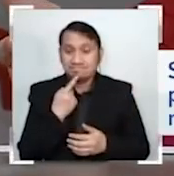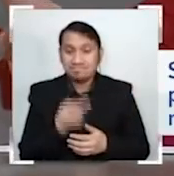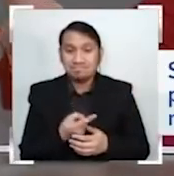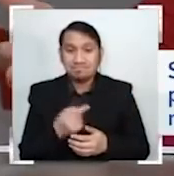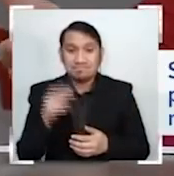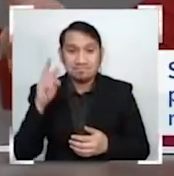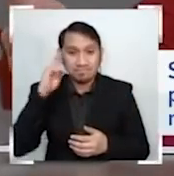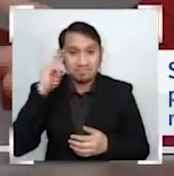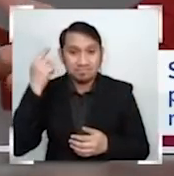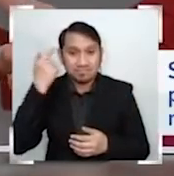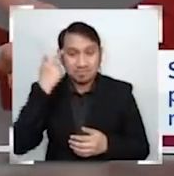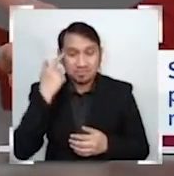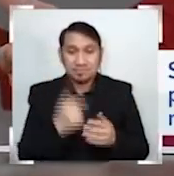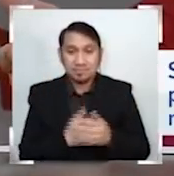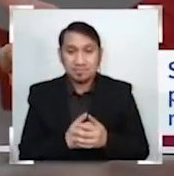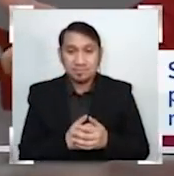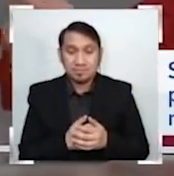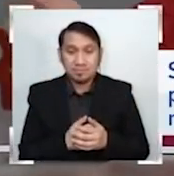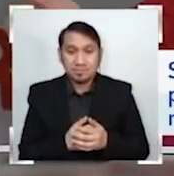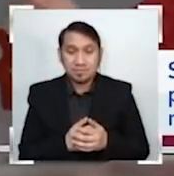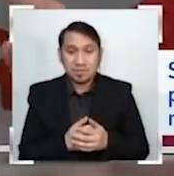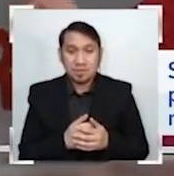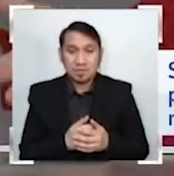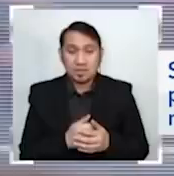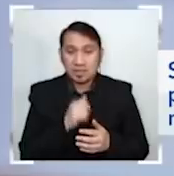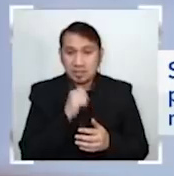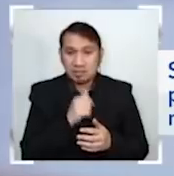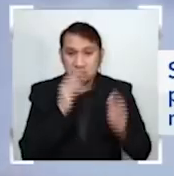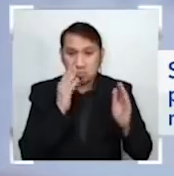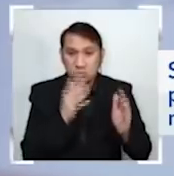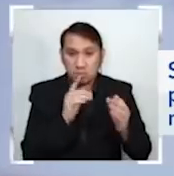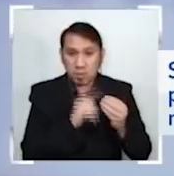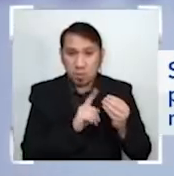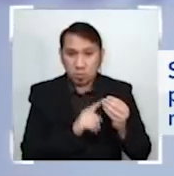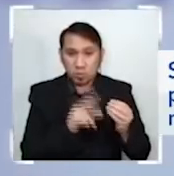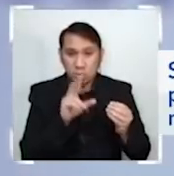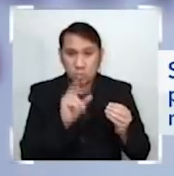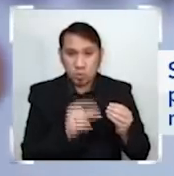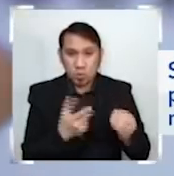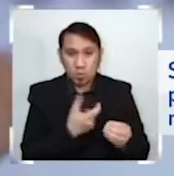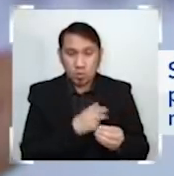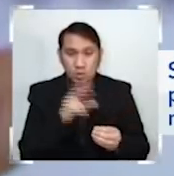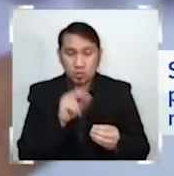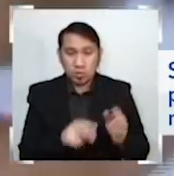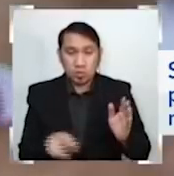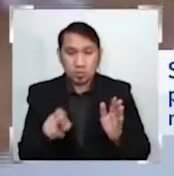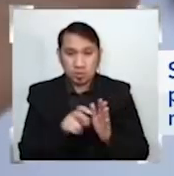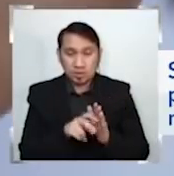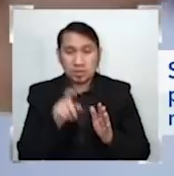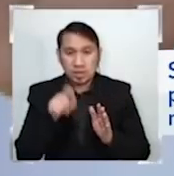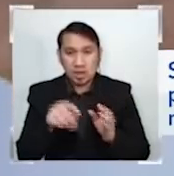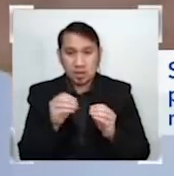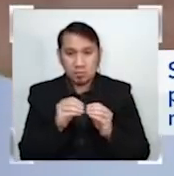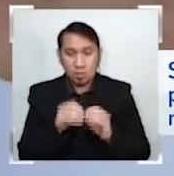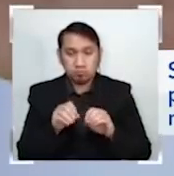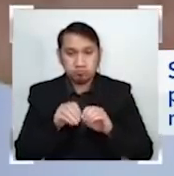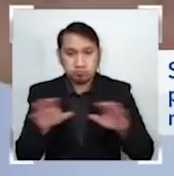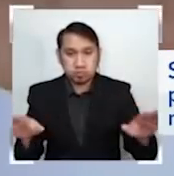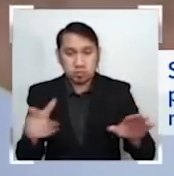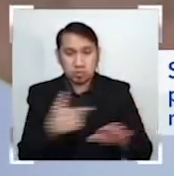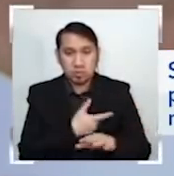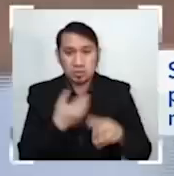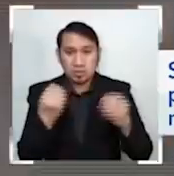Gordon, sa halip na ipatupad ang no vaccination, no ride policy, lawakan pa ang pagbabakuna dahil maraming Pilipino ang hindi pa